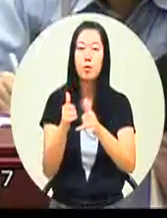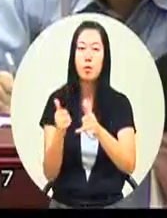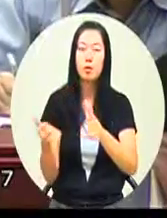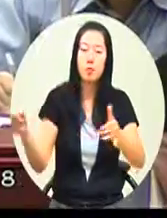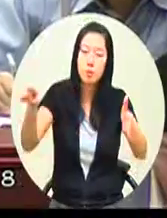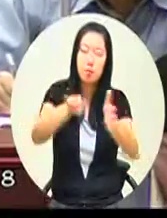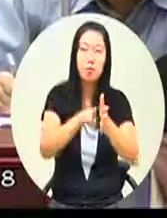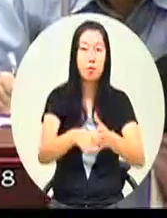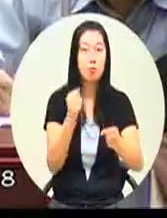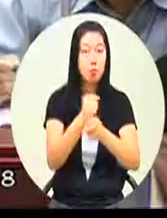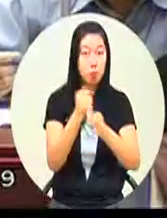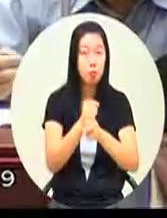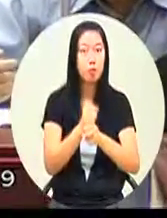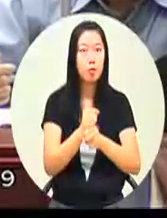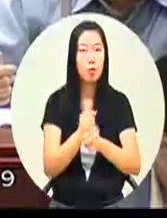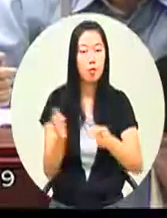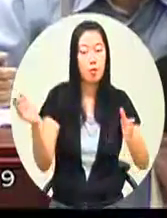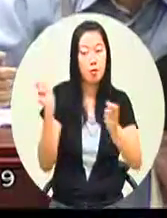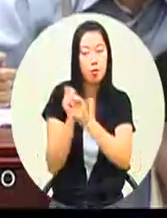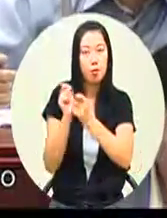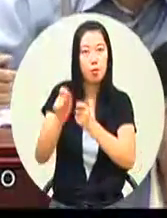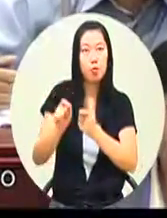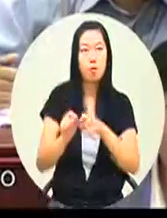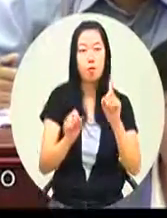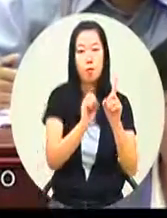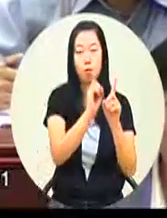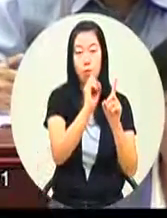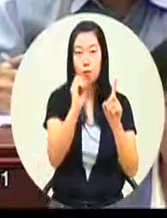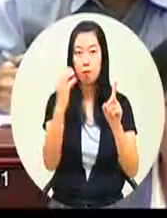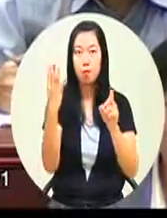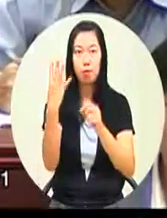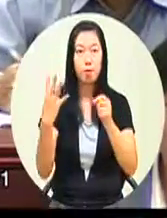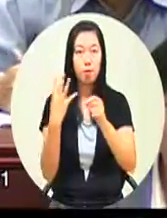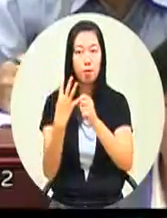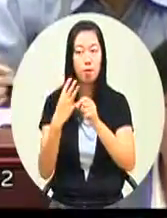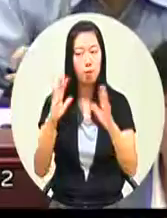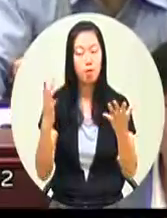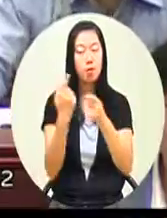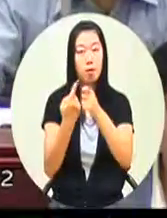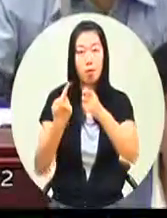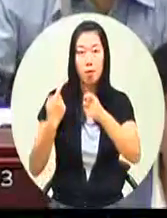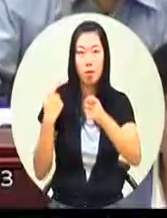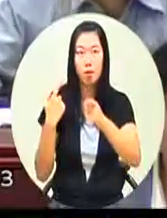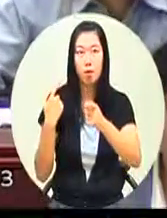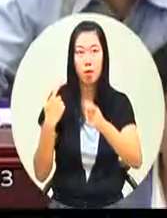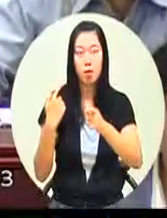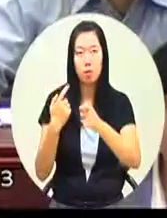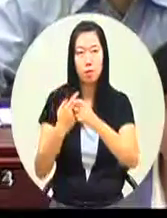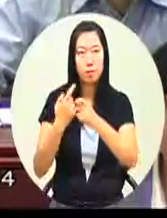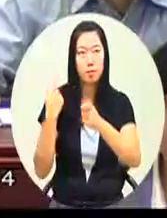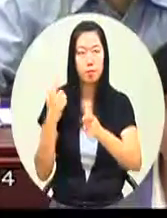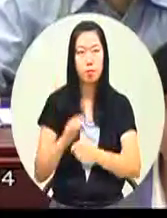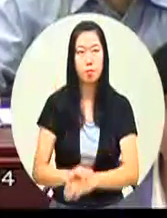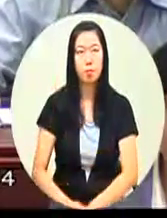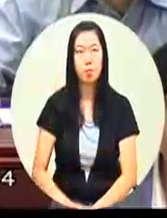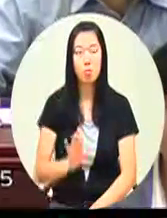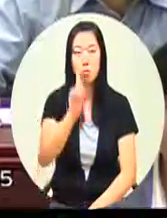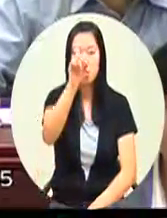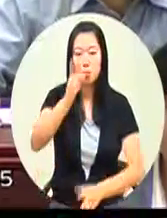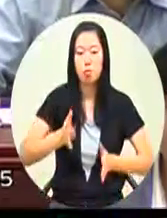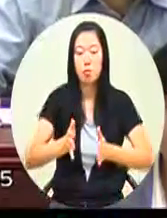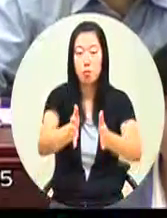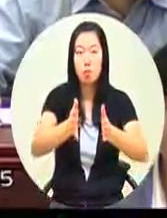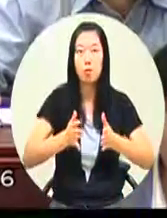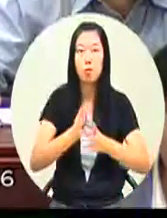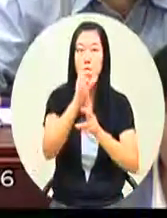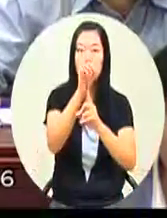近呢，我们有大概有104年大概去年大概我们就另外有一条新的竹